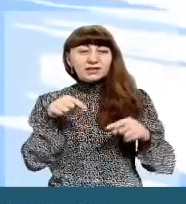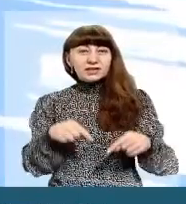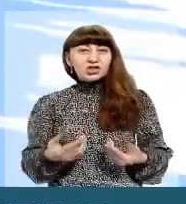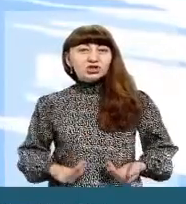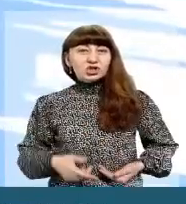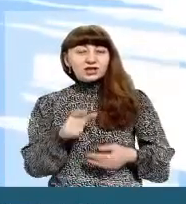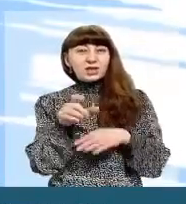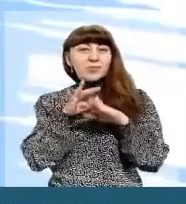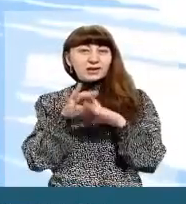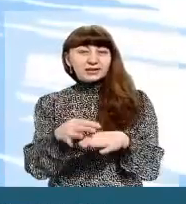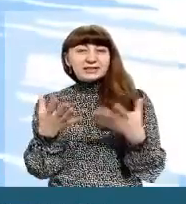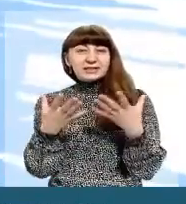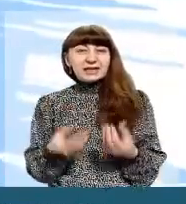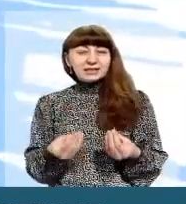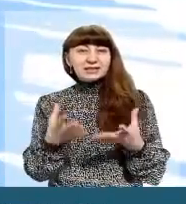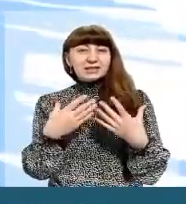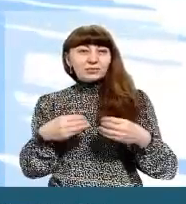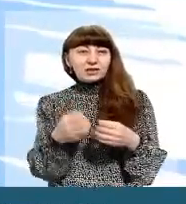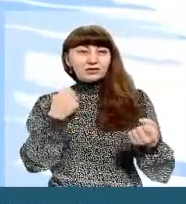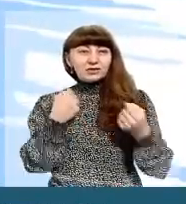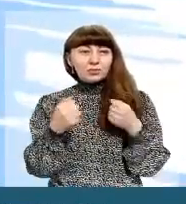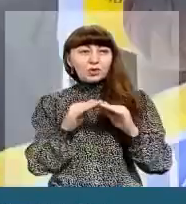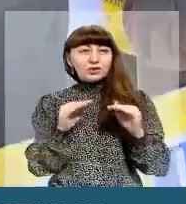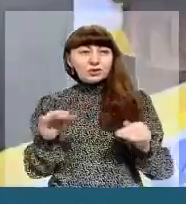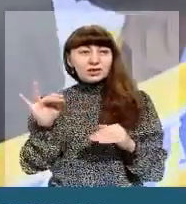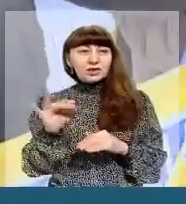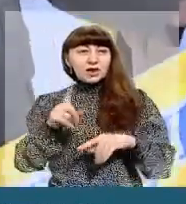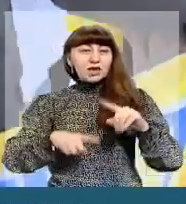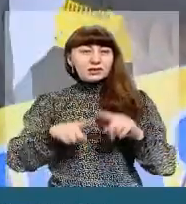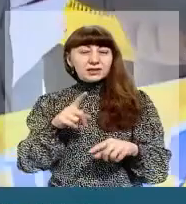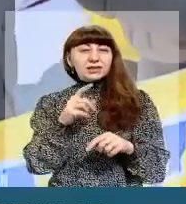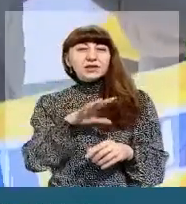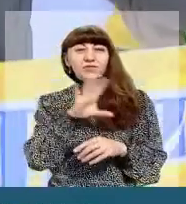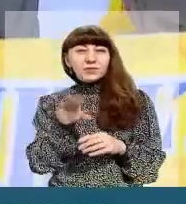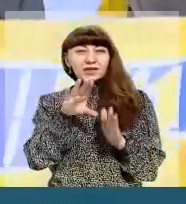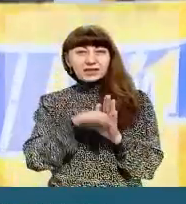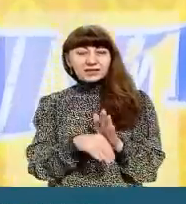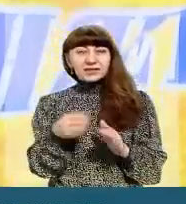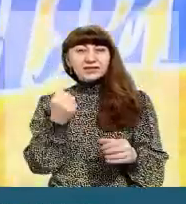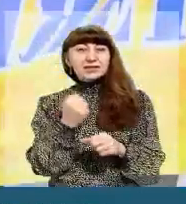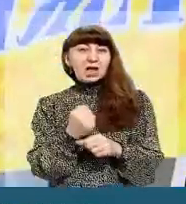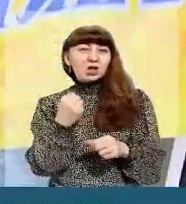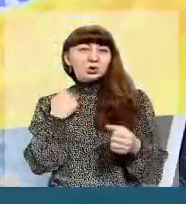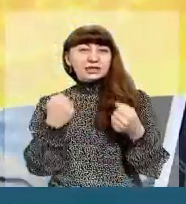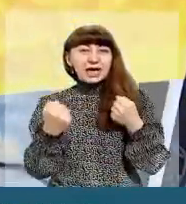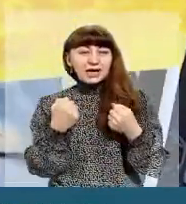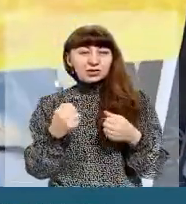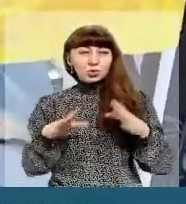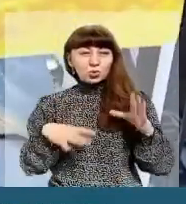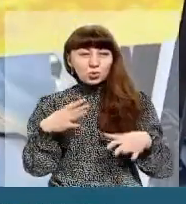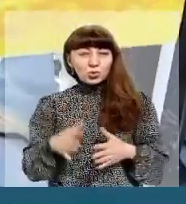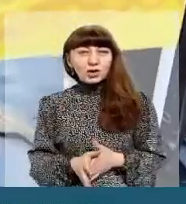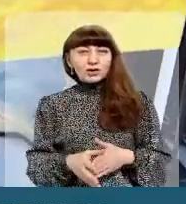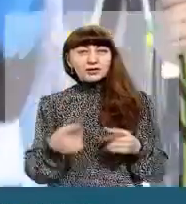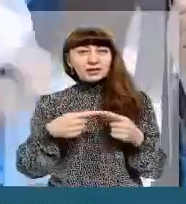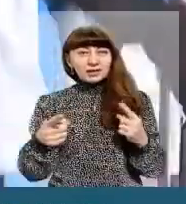области отметили День семейного спорта. Дети и их родители дружно делают зарядку. Впереди их ждет массовый лыжный забег на дистанцию